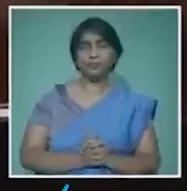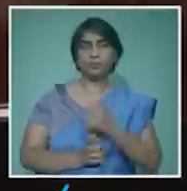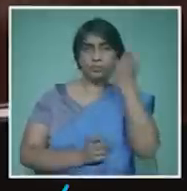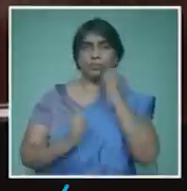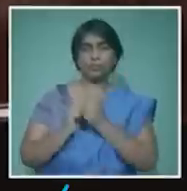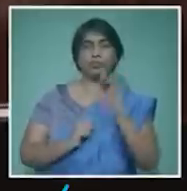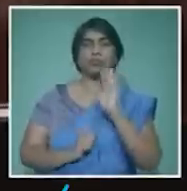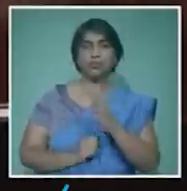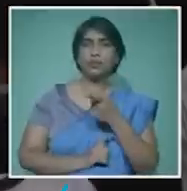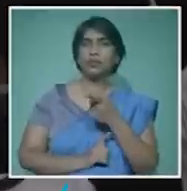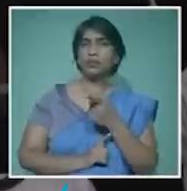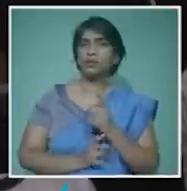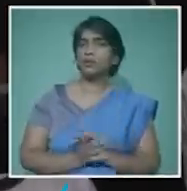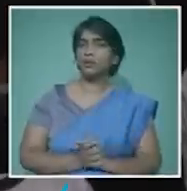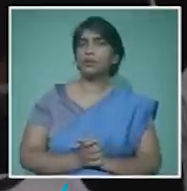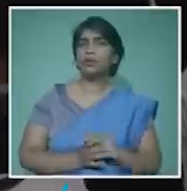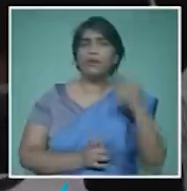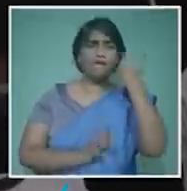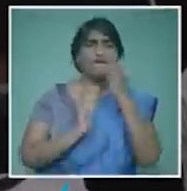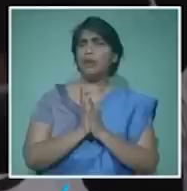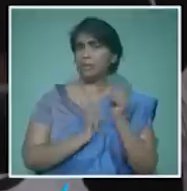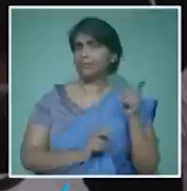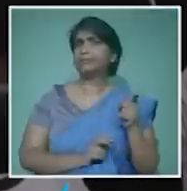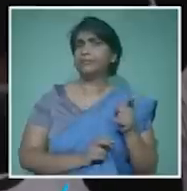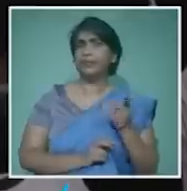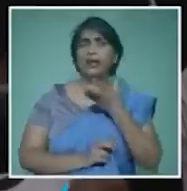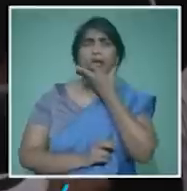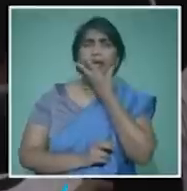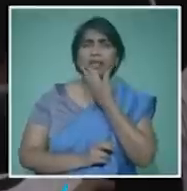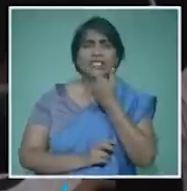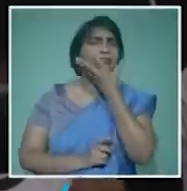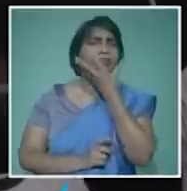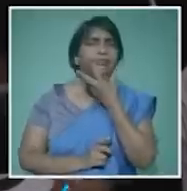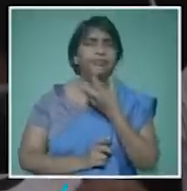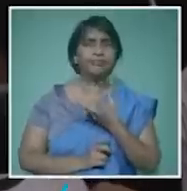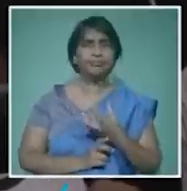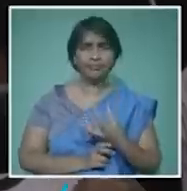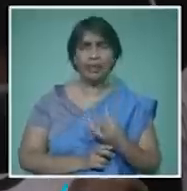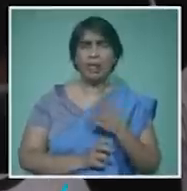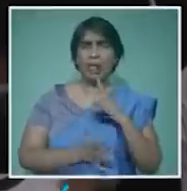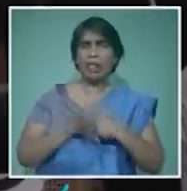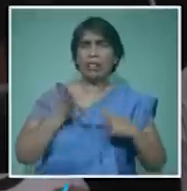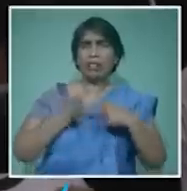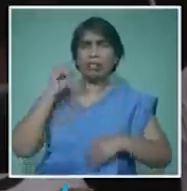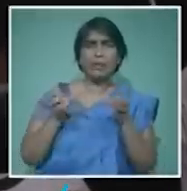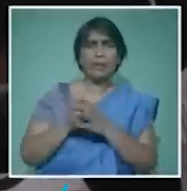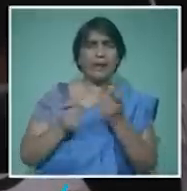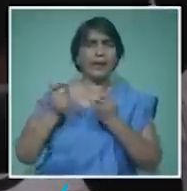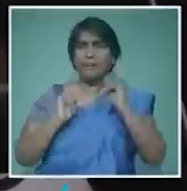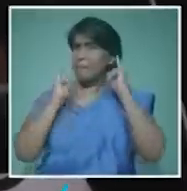සර්බලා කටයුතු කරන්න කියලා දැනුම් දෙනවා. ඔය සමාජ මාධ්‍යවල ඉන්නවා රැවුල සුදු රැවුලක් තියෙන එක එක දේශපාලන පක්ෂවලට කඩේ